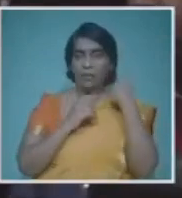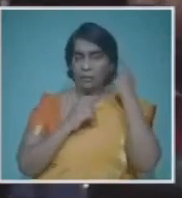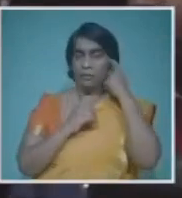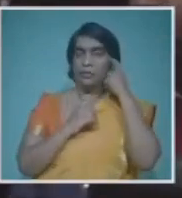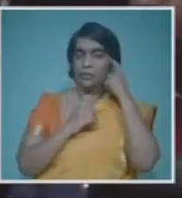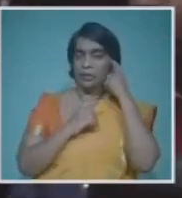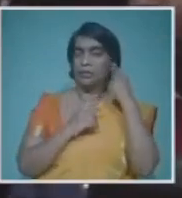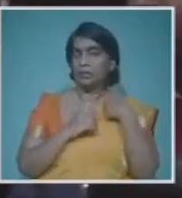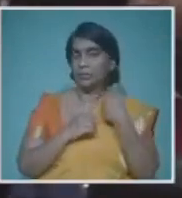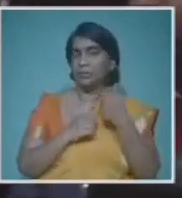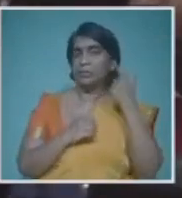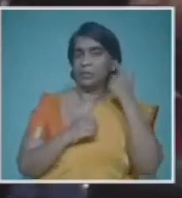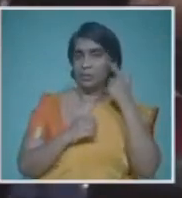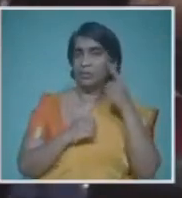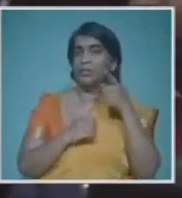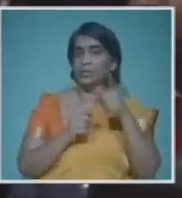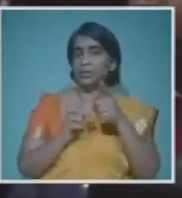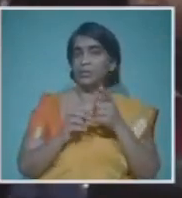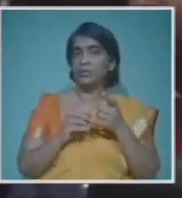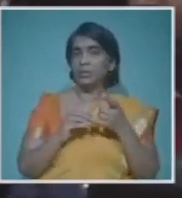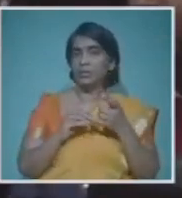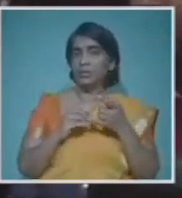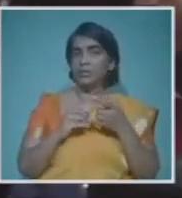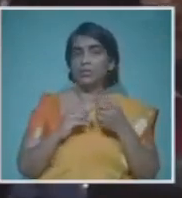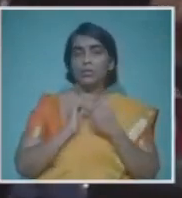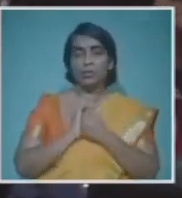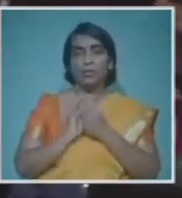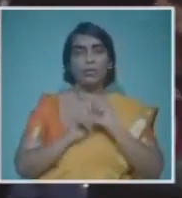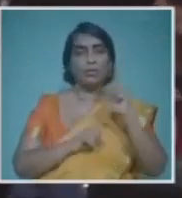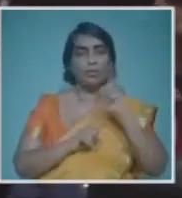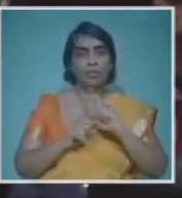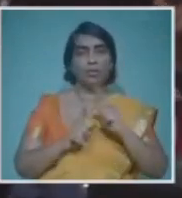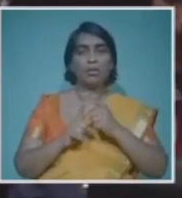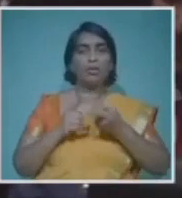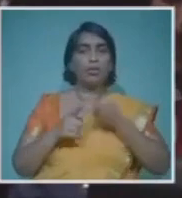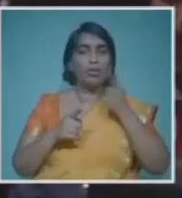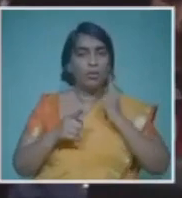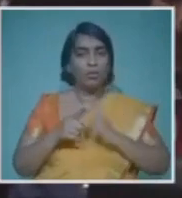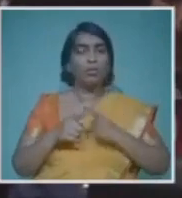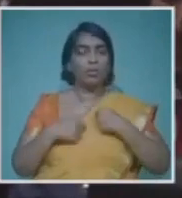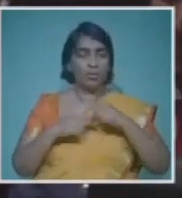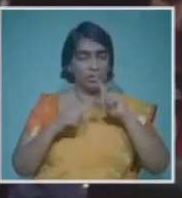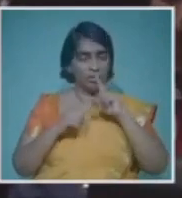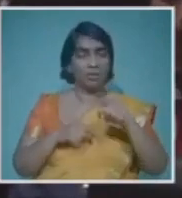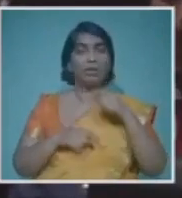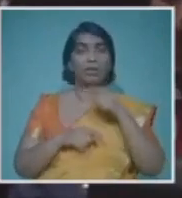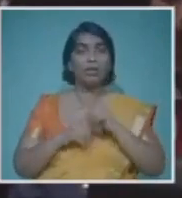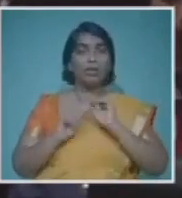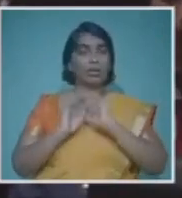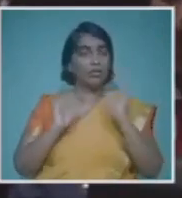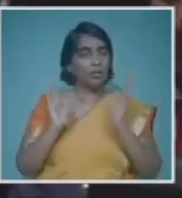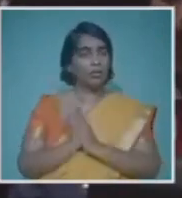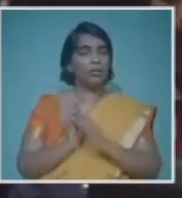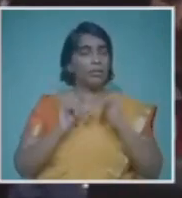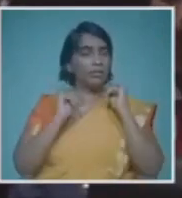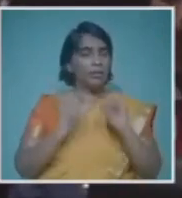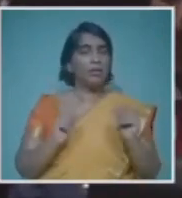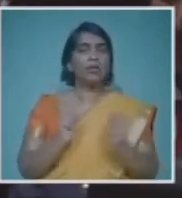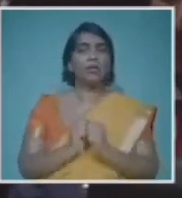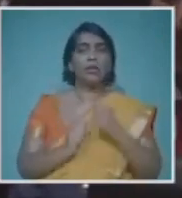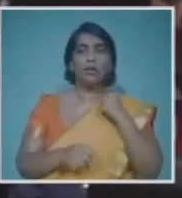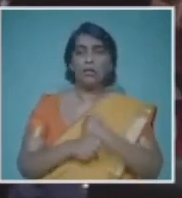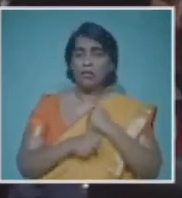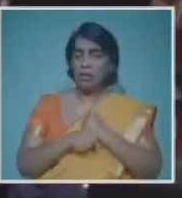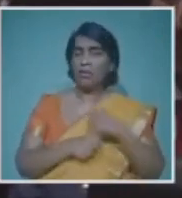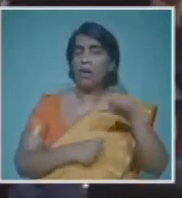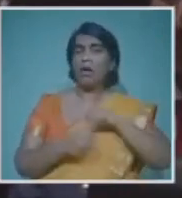නියෝජ්‍ය කතානායකතුමනි. මම ඔබතුමාට ගරු පාර්ලිමේන්තුවේ මේ රටට උදාහරණත් එක්ක කියන්නම්. ඒ ඔක්කොම මේ අපරාධ කරන්නේ මේ රාජ්‍ය